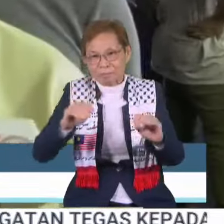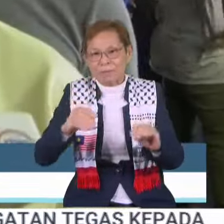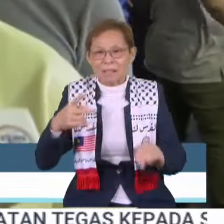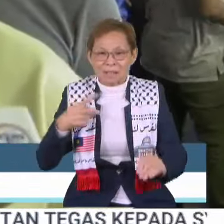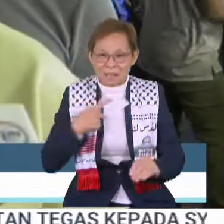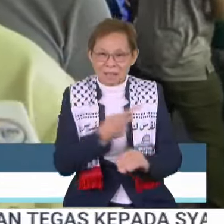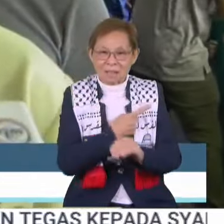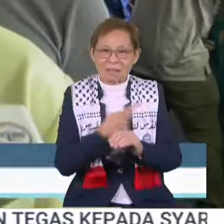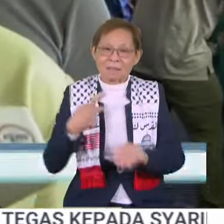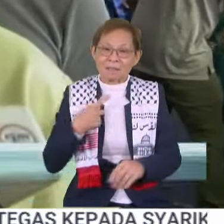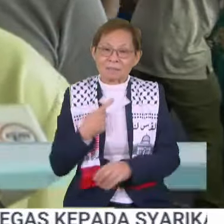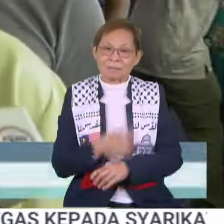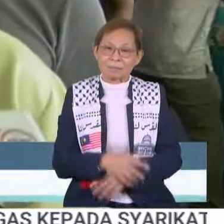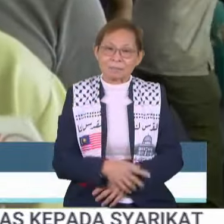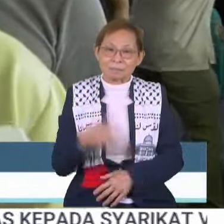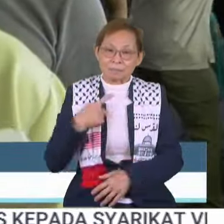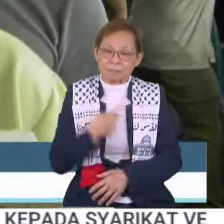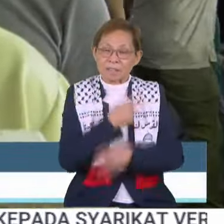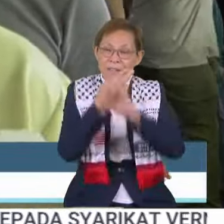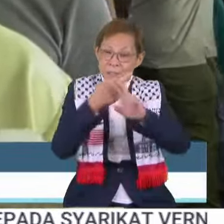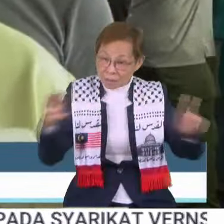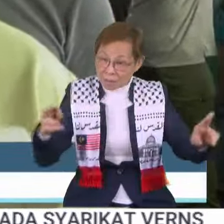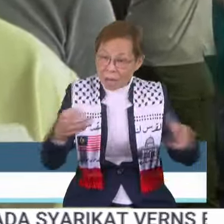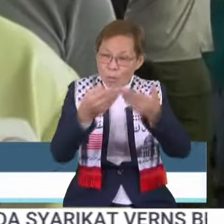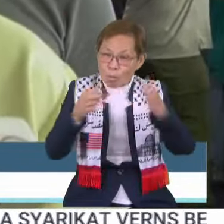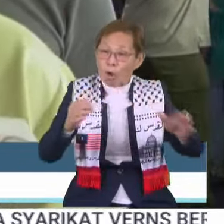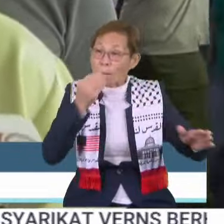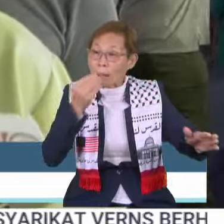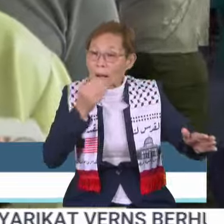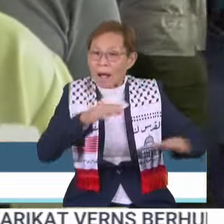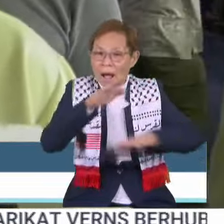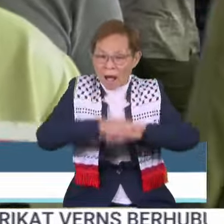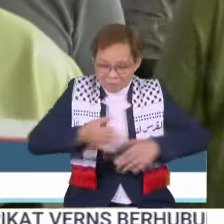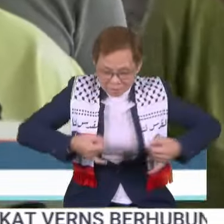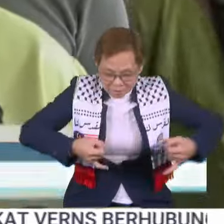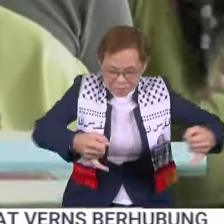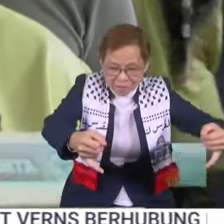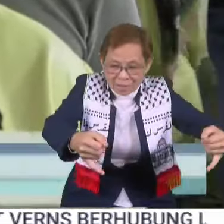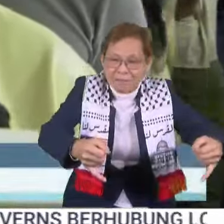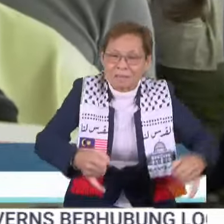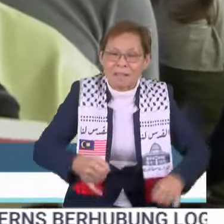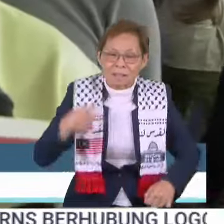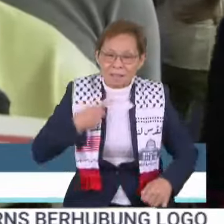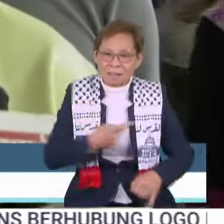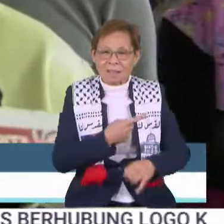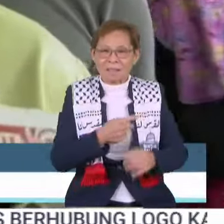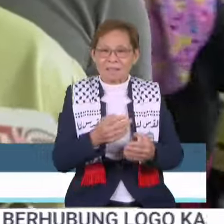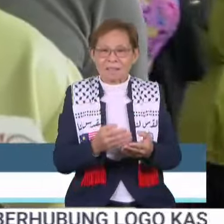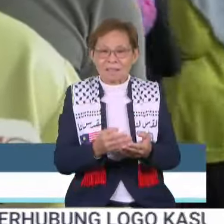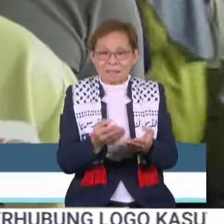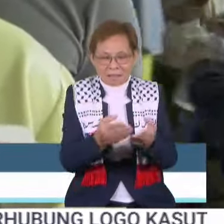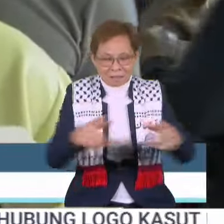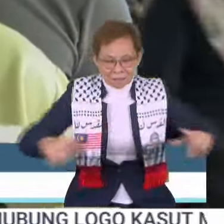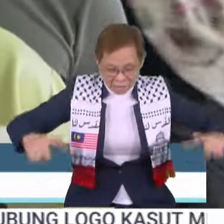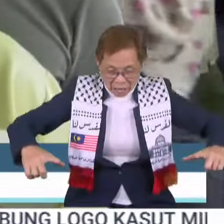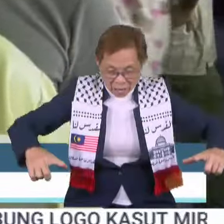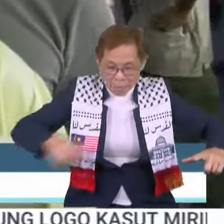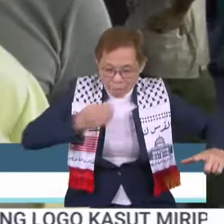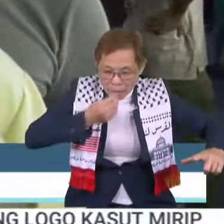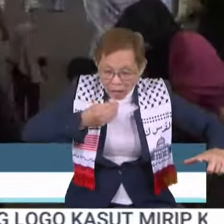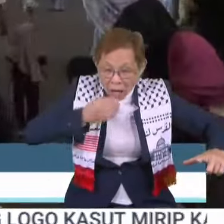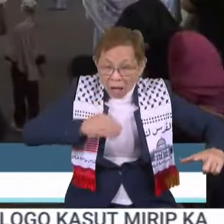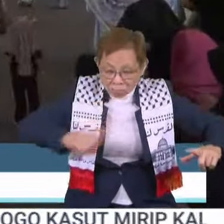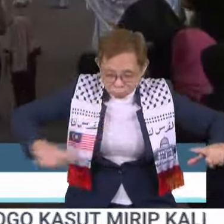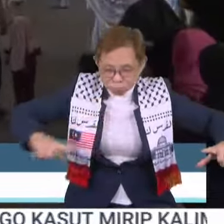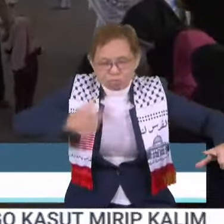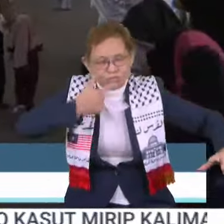Kita menyediakan berbuka puasa di atas jalanan. Kita menyediakan talam-talam, makan di dalam talam yang